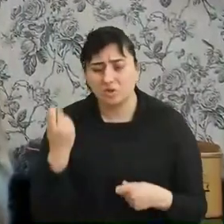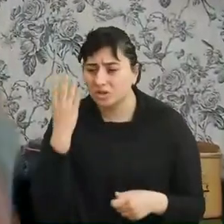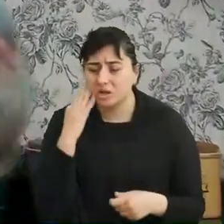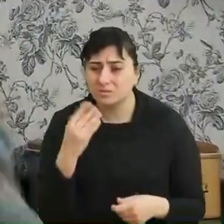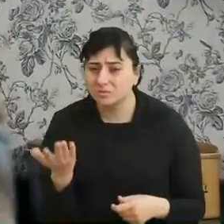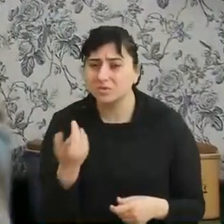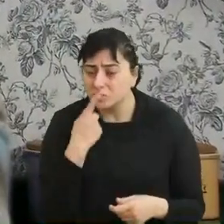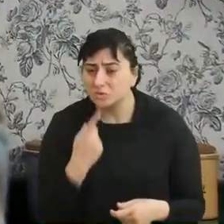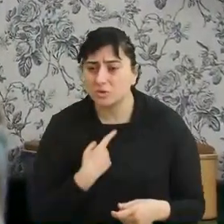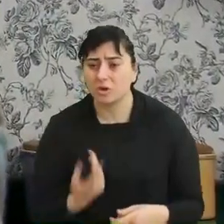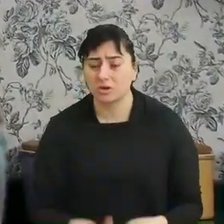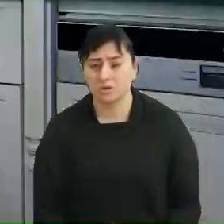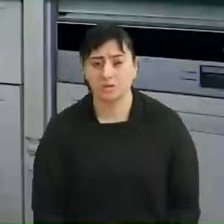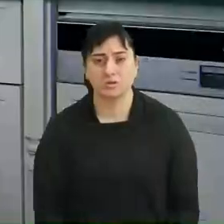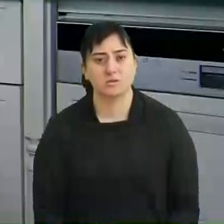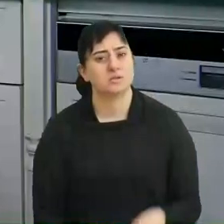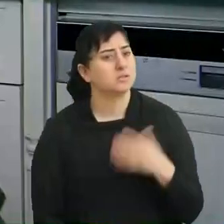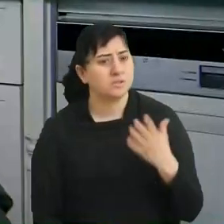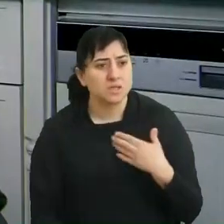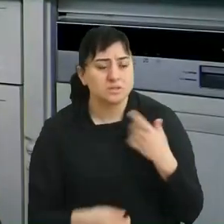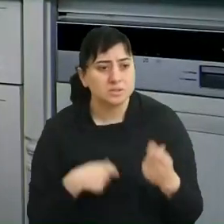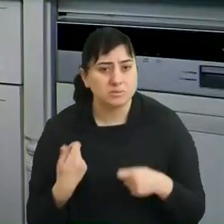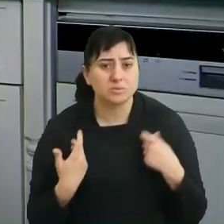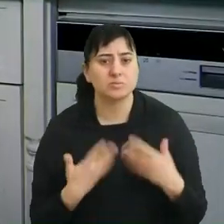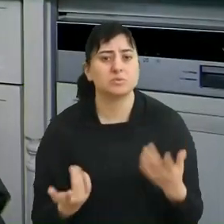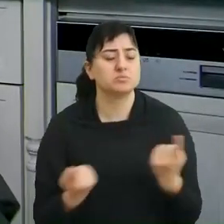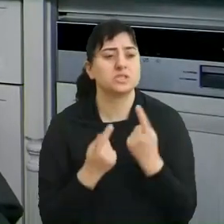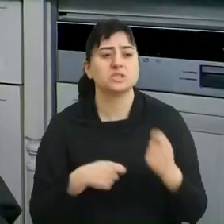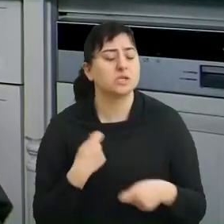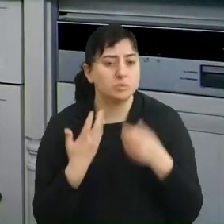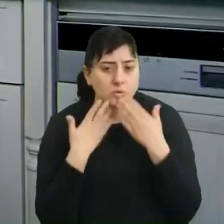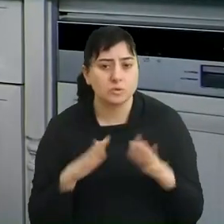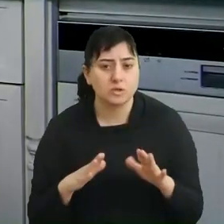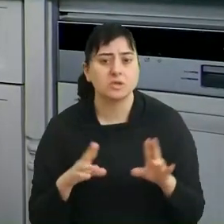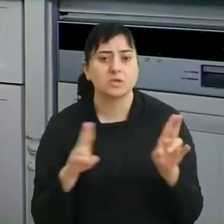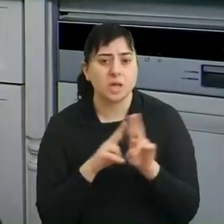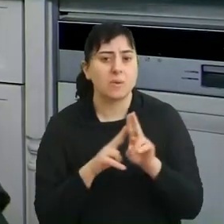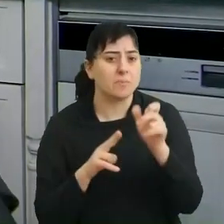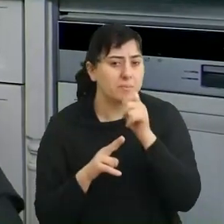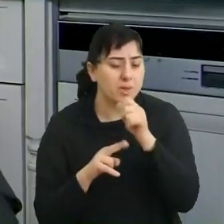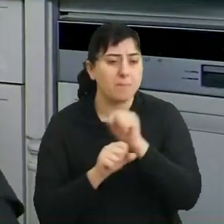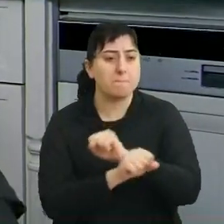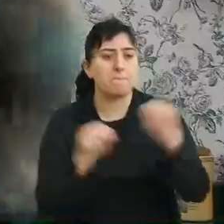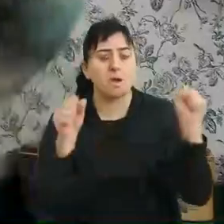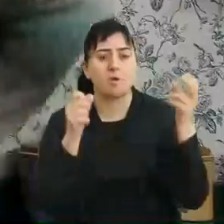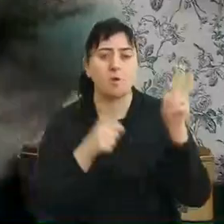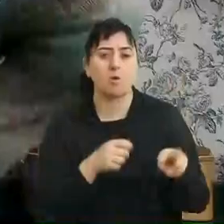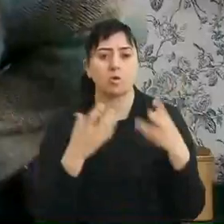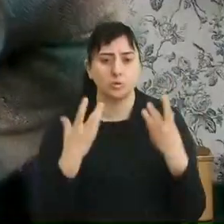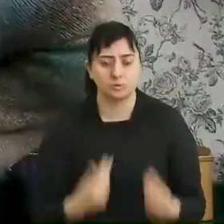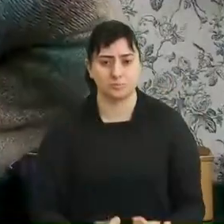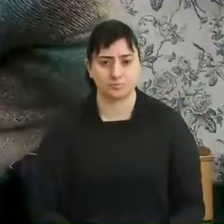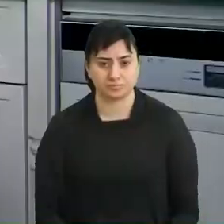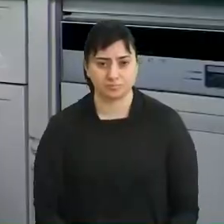Allah aşkına, söyler misin bana ne olduğunu? Neyi saçmalıyorum? Hiçbir şey saçmalamıyorum. Kemal Bey battattı diyorum ya.